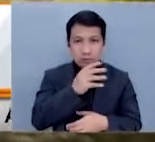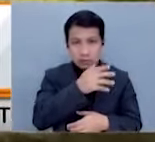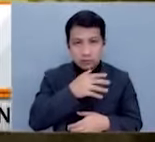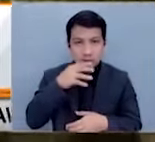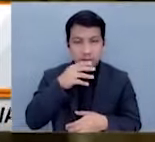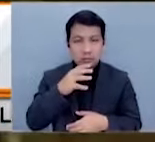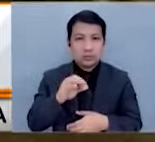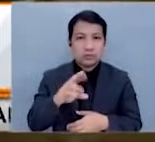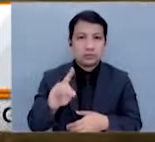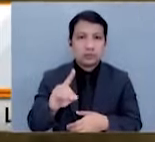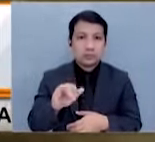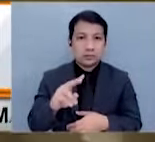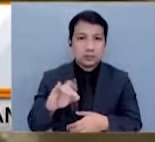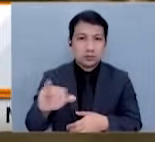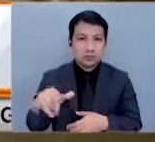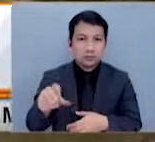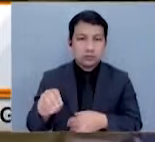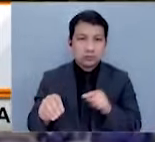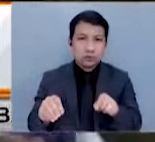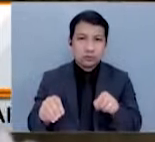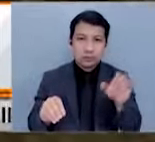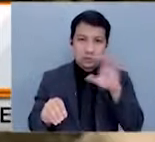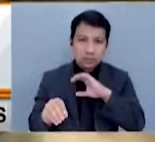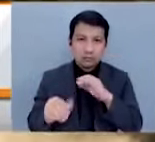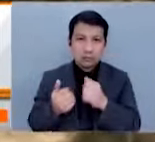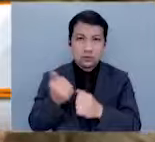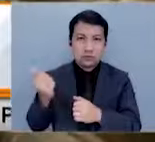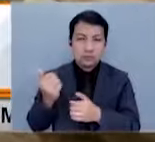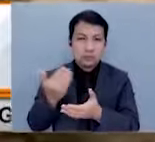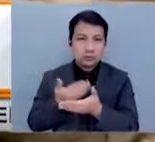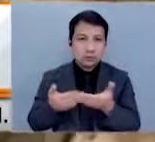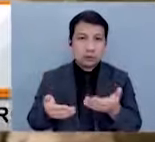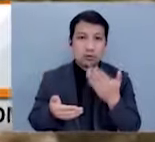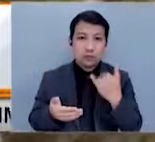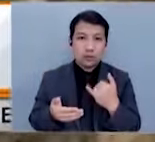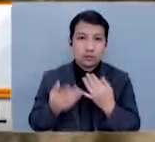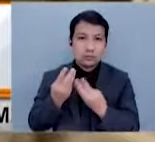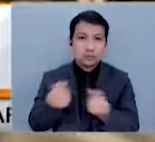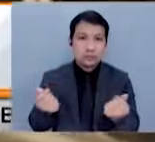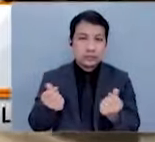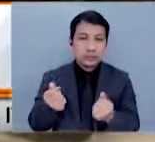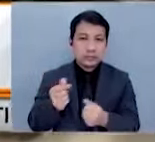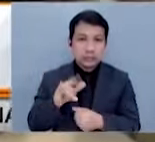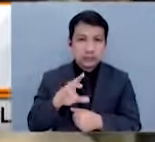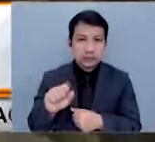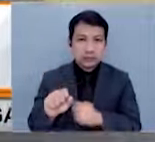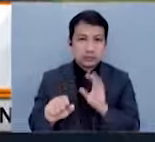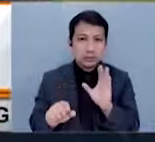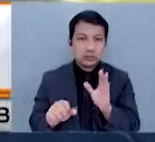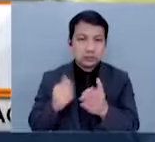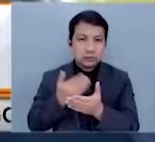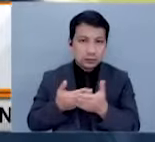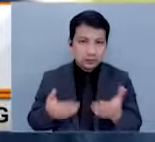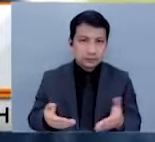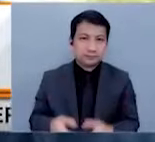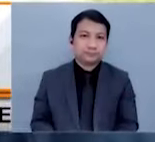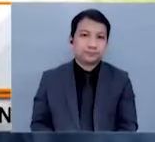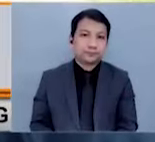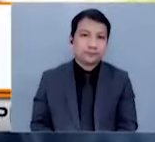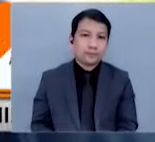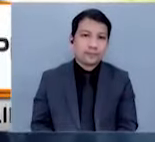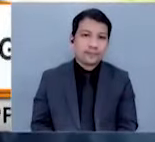Arnejo, naghahanap muna ng ibang pagkakakitaan dahil nasira ng El Nino ang kanyang mga pananim. Grabe